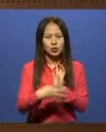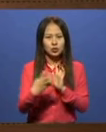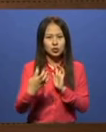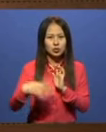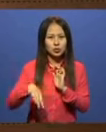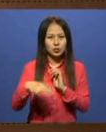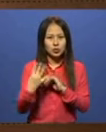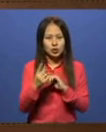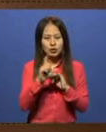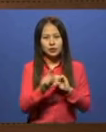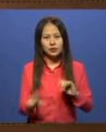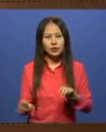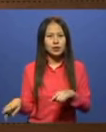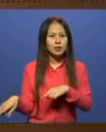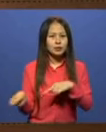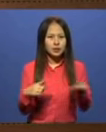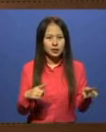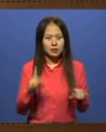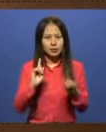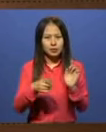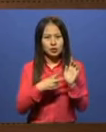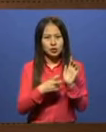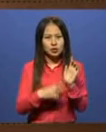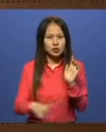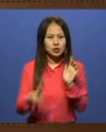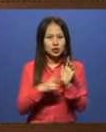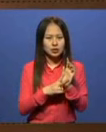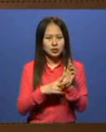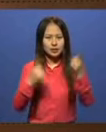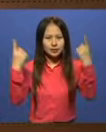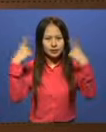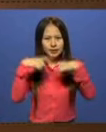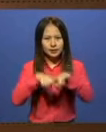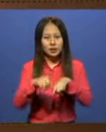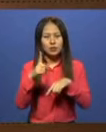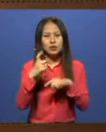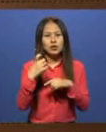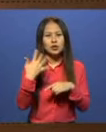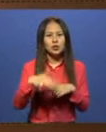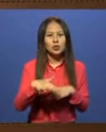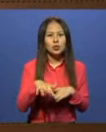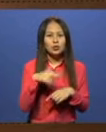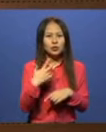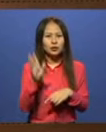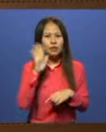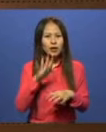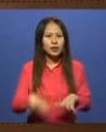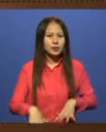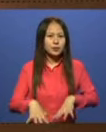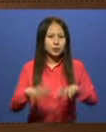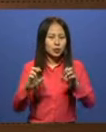6444 адам жұмылдырылып, 1707 бірлік техника, 153 су соратын құрылғы